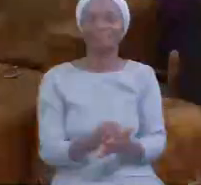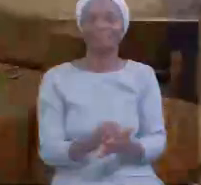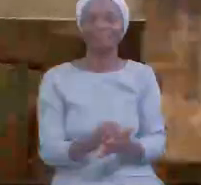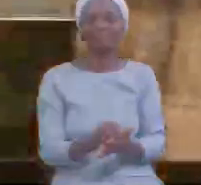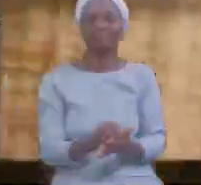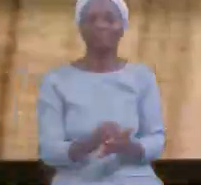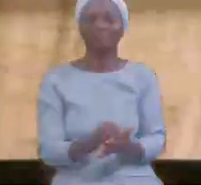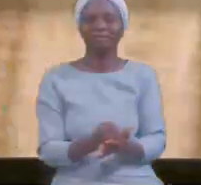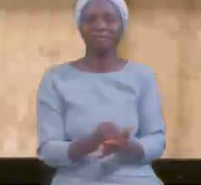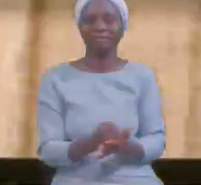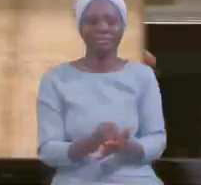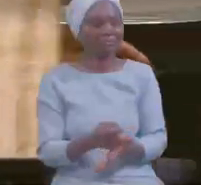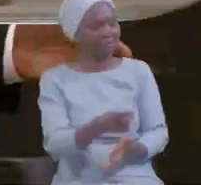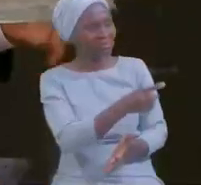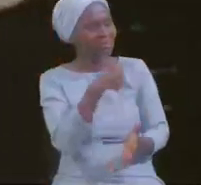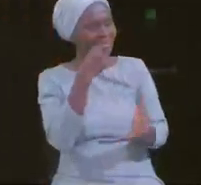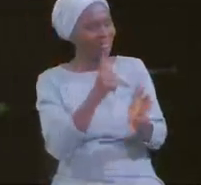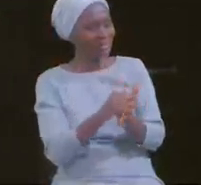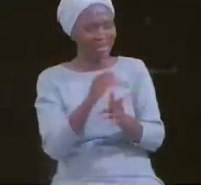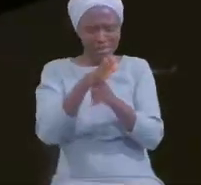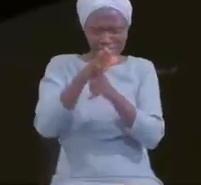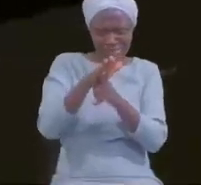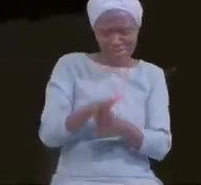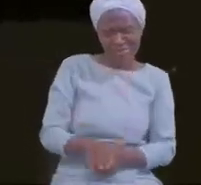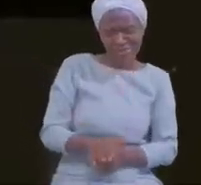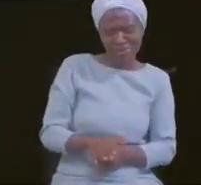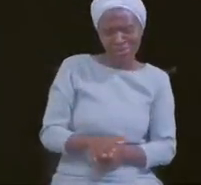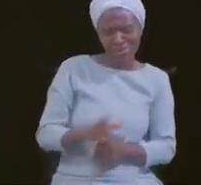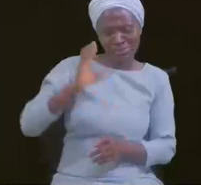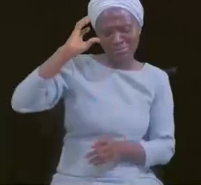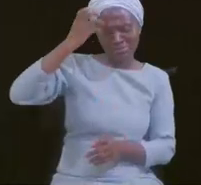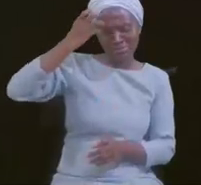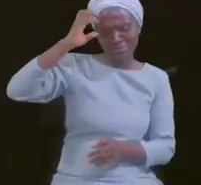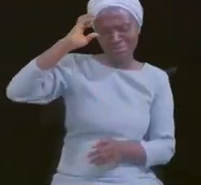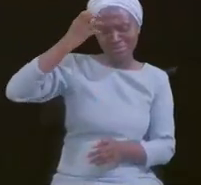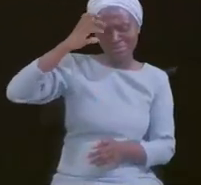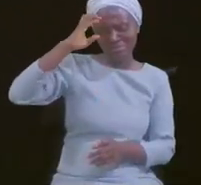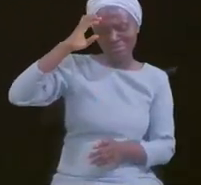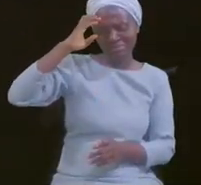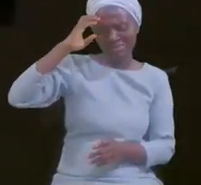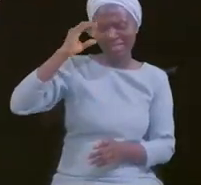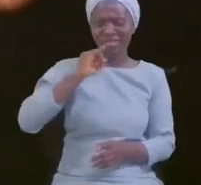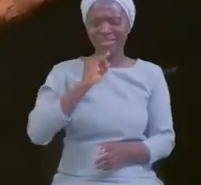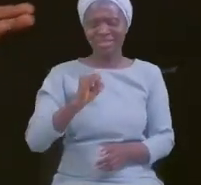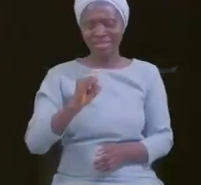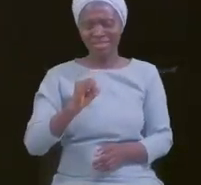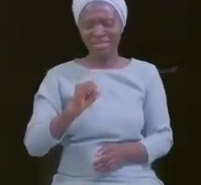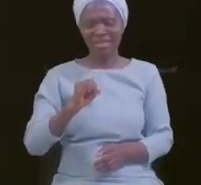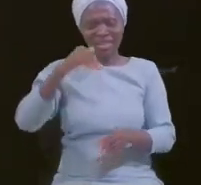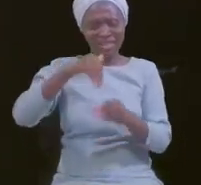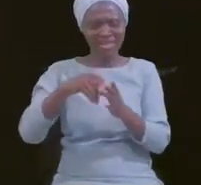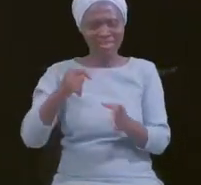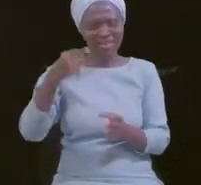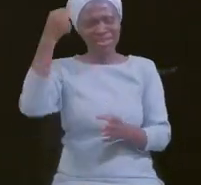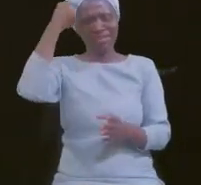Ils ont dit que la dépression, les problèmes mentaux que volent